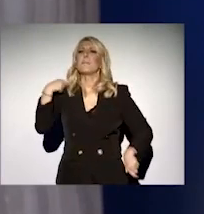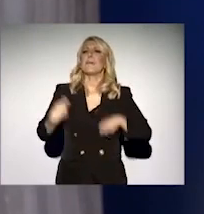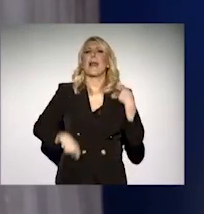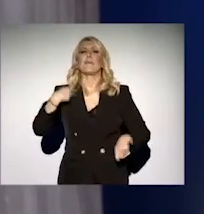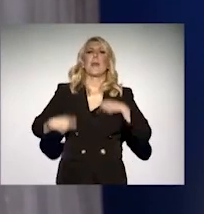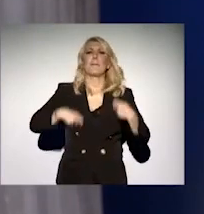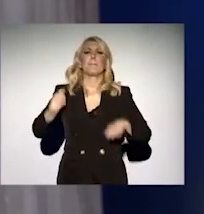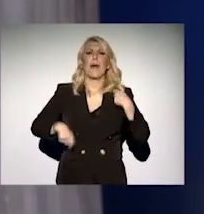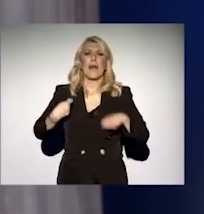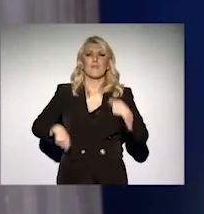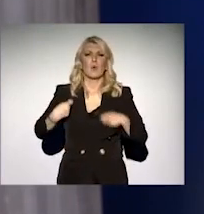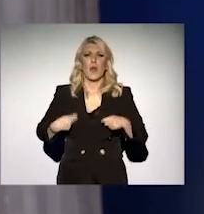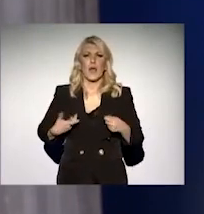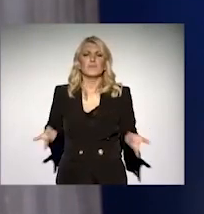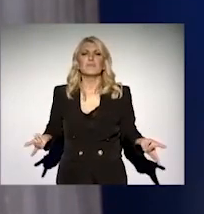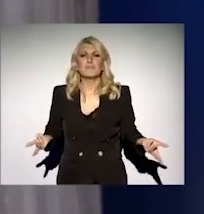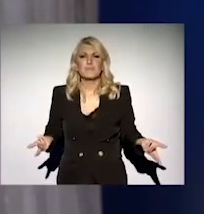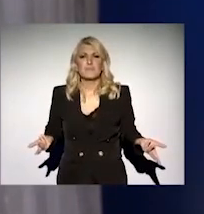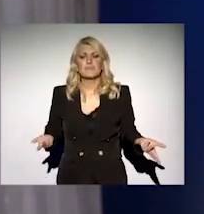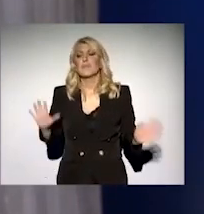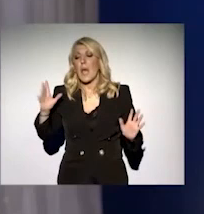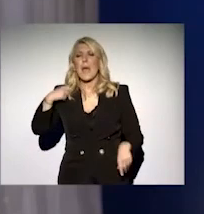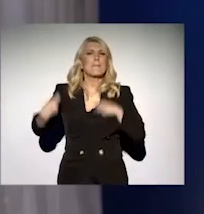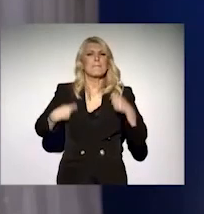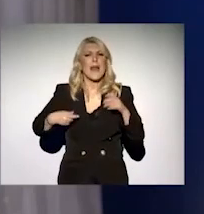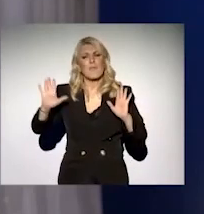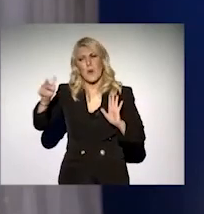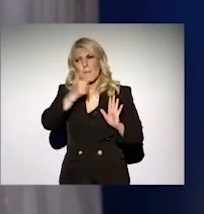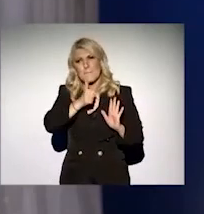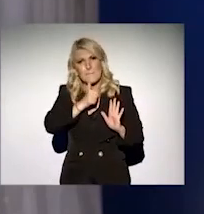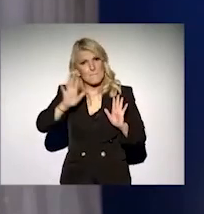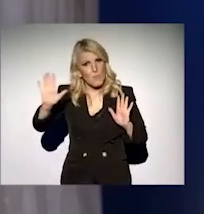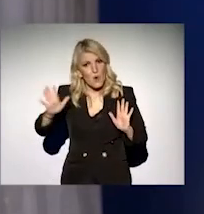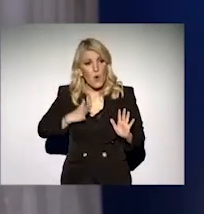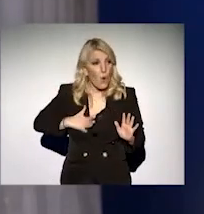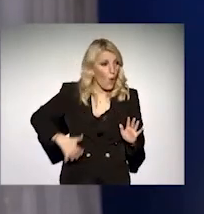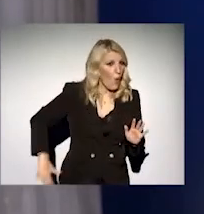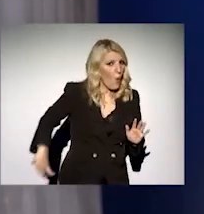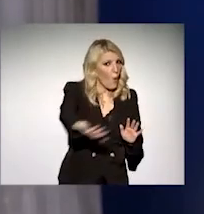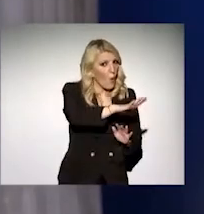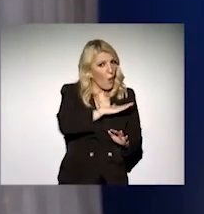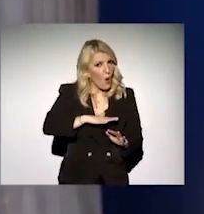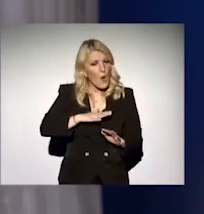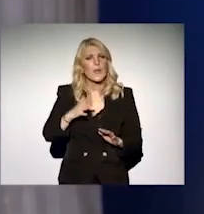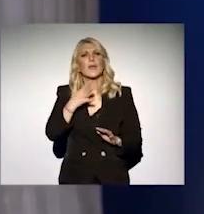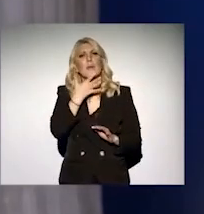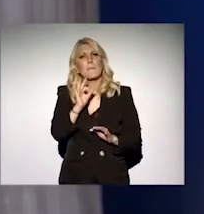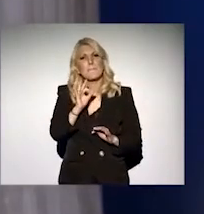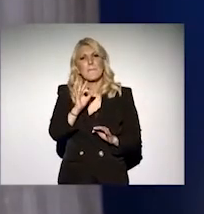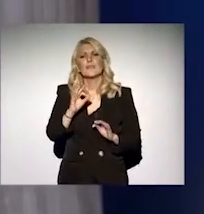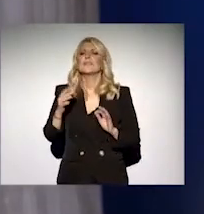στο 15% και έχει μείνει πίσω το ΠΑΣΟΚ, κύριε Ρωμανέ. Τη Νέα Δημοκρατία τη δείχνουν οι δημοσκοπήσεις